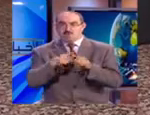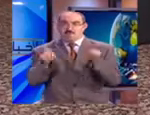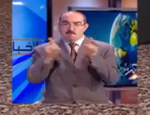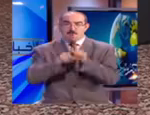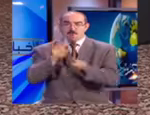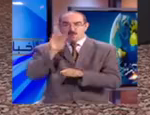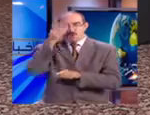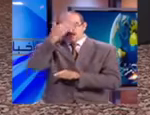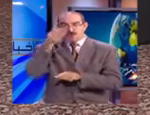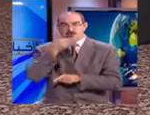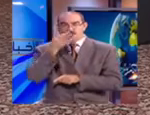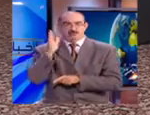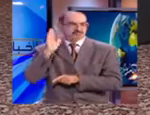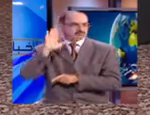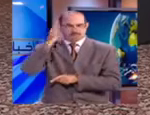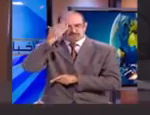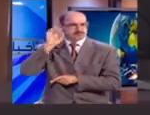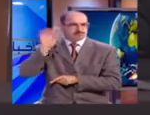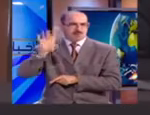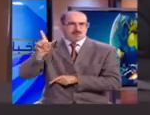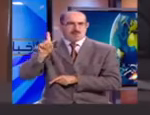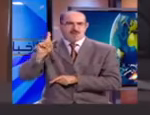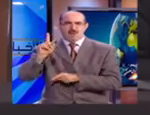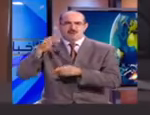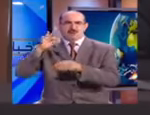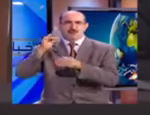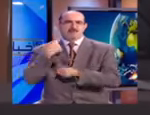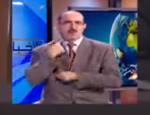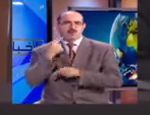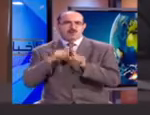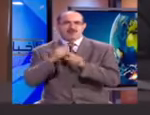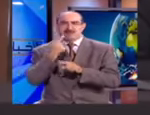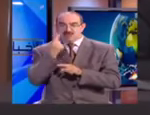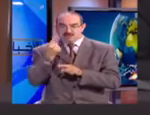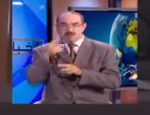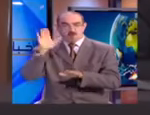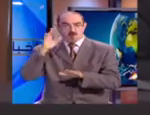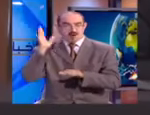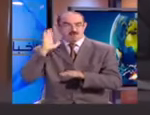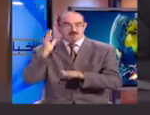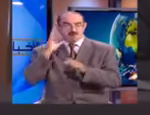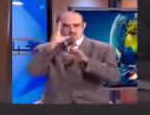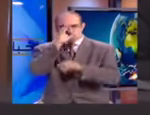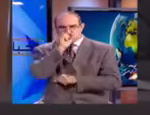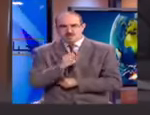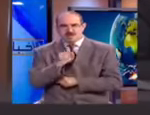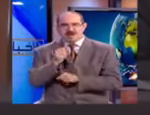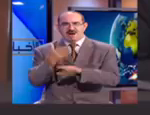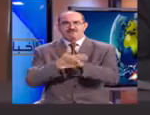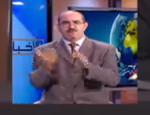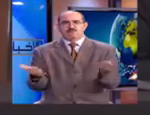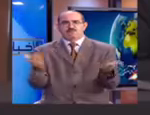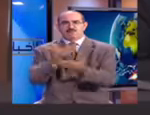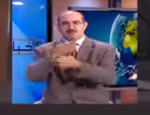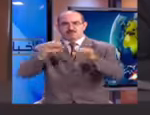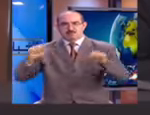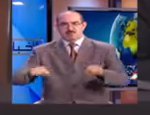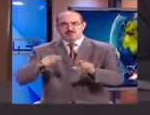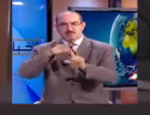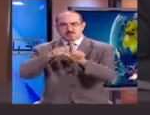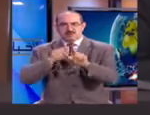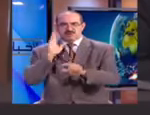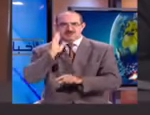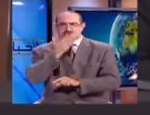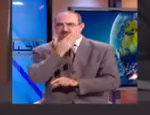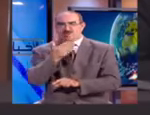مصرا على عدم الاعتراف بالهزيمة ويتوعد بمفاجآت قبل موعد تسليم السلطة منتصف شهر